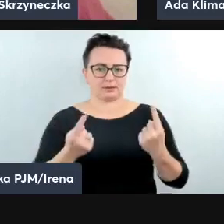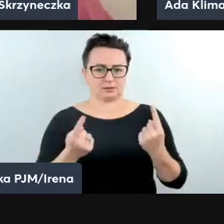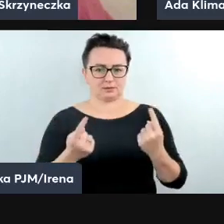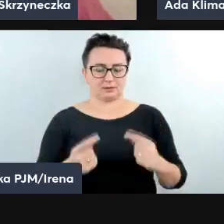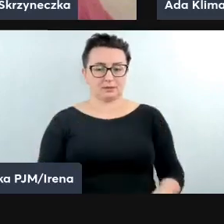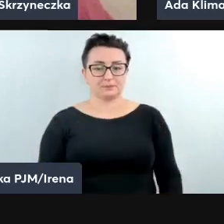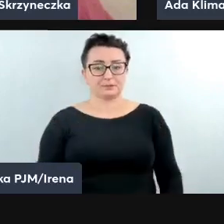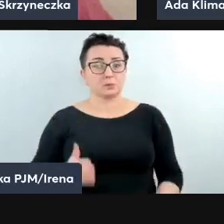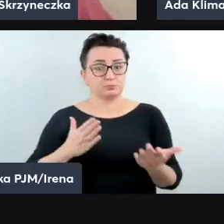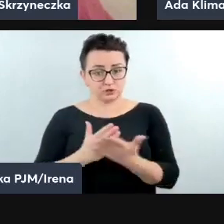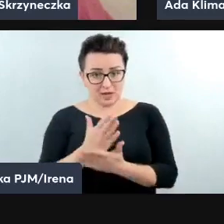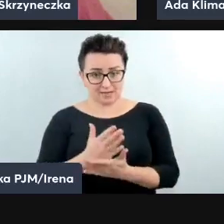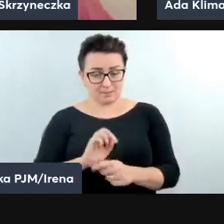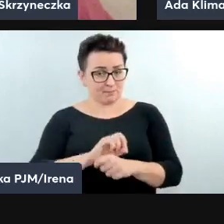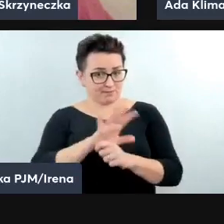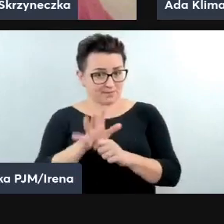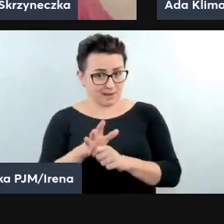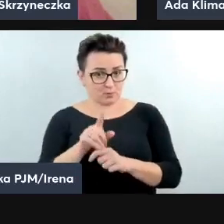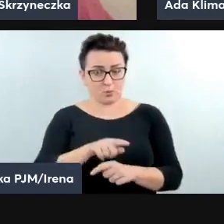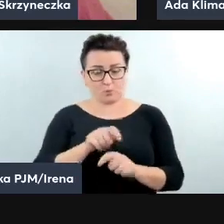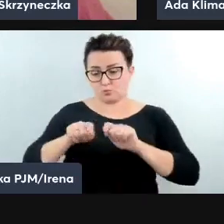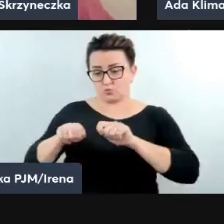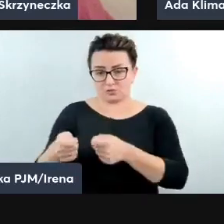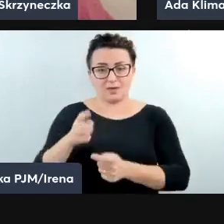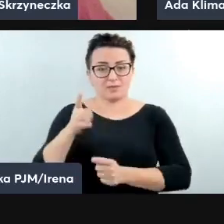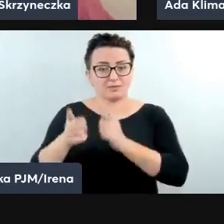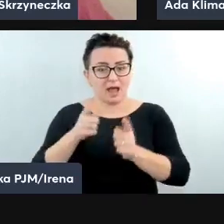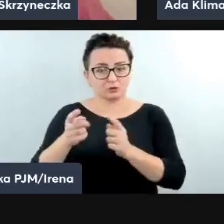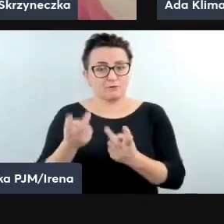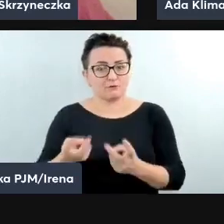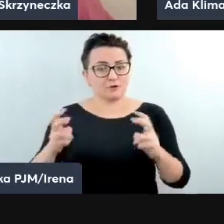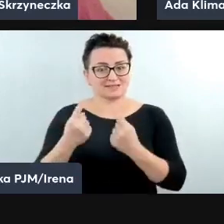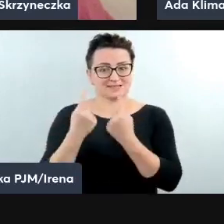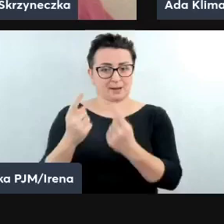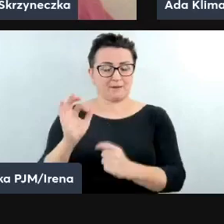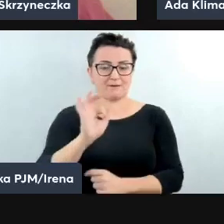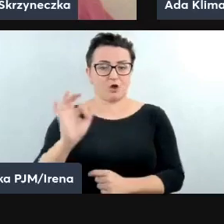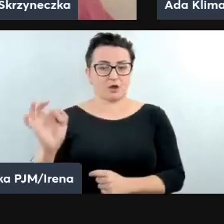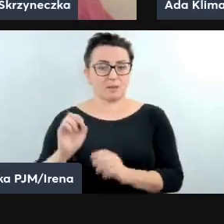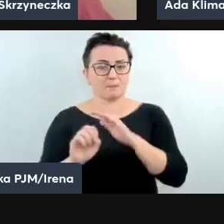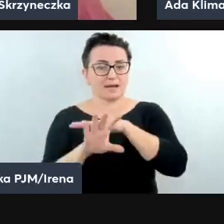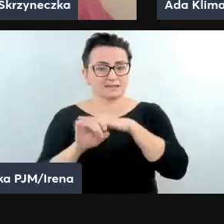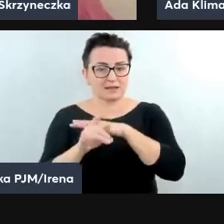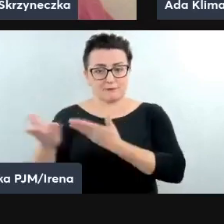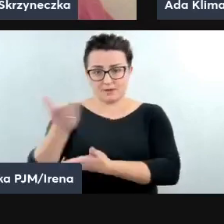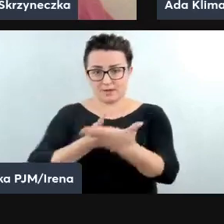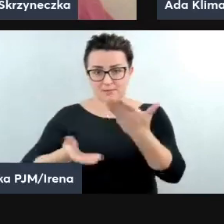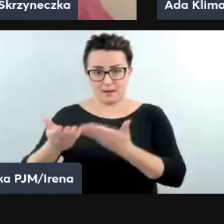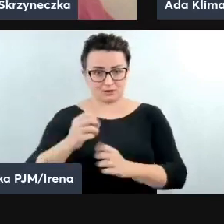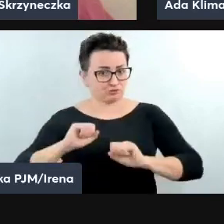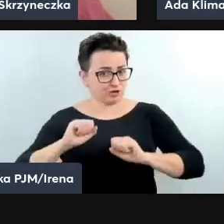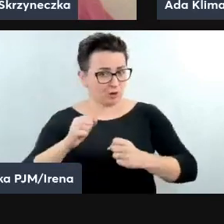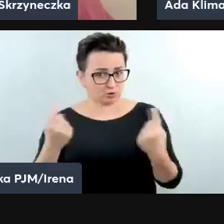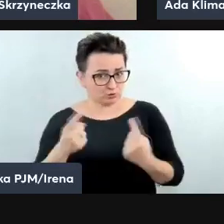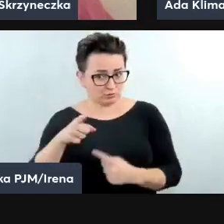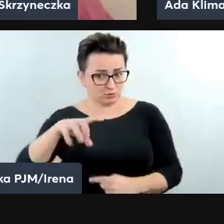i nauczycielkach tworzenie własnych prezentacji i wymienianie się nimi, to naprawdę bardzo działało w tej grupie zawodowej, to potem mam wrażenie,